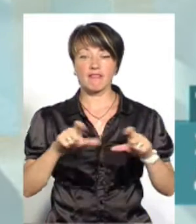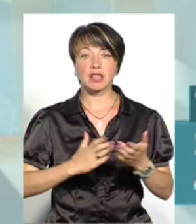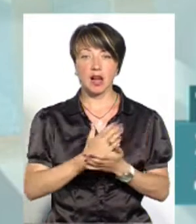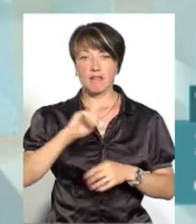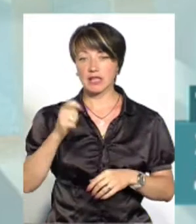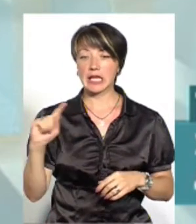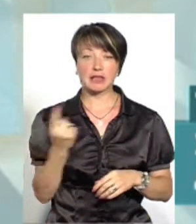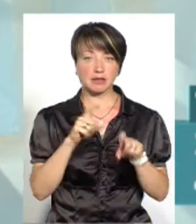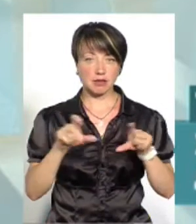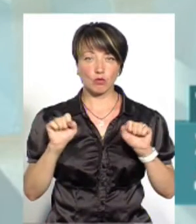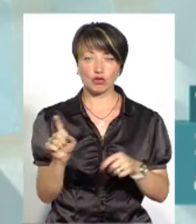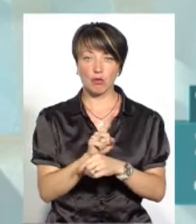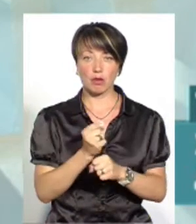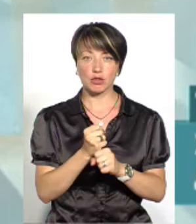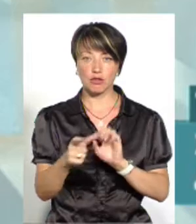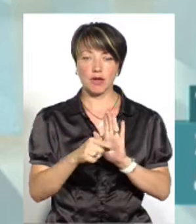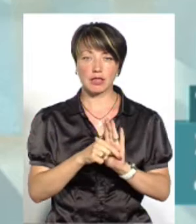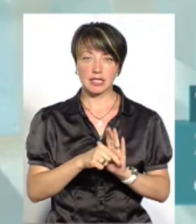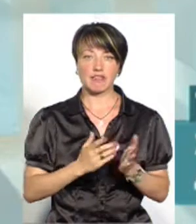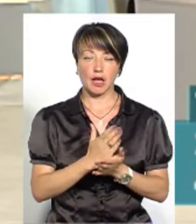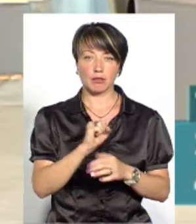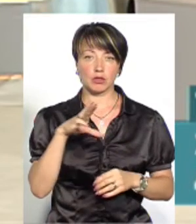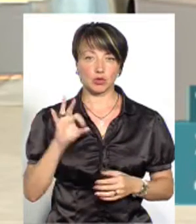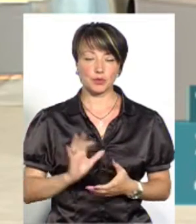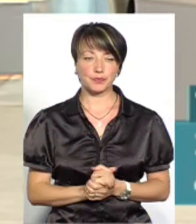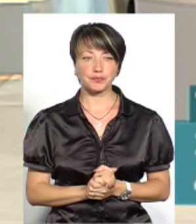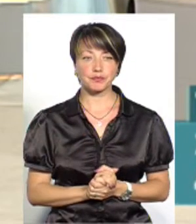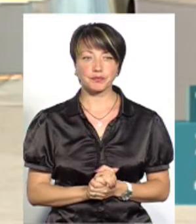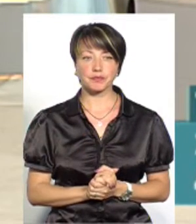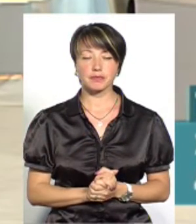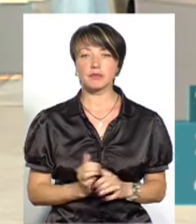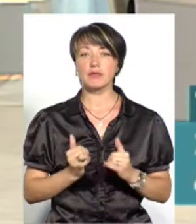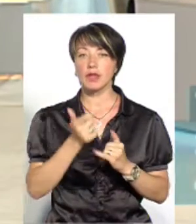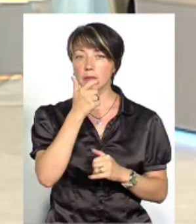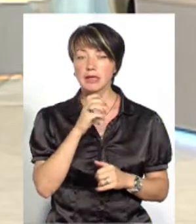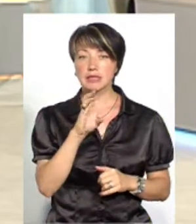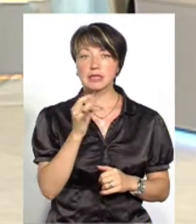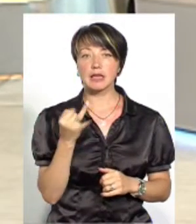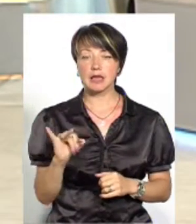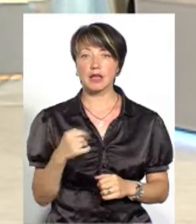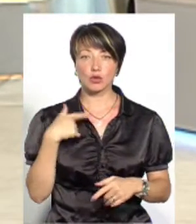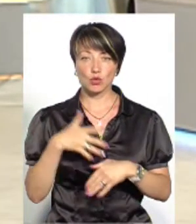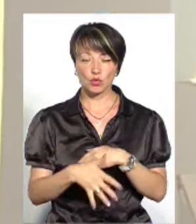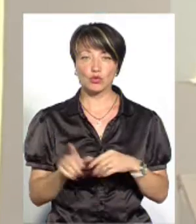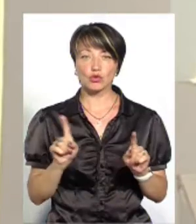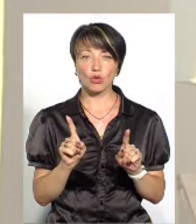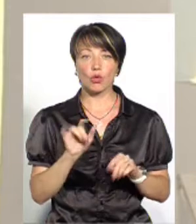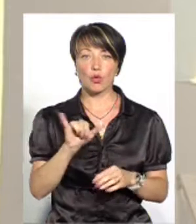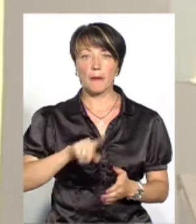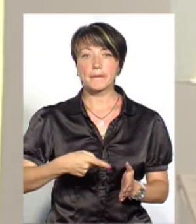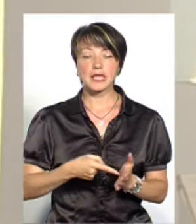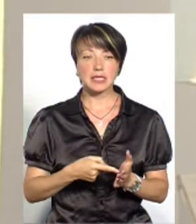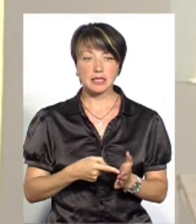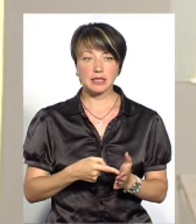єдиний, фактично, заклад, який може нормально працювати і приймати. Пане Сергію, а ми так розуміємо, що у